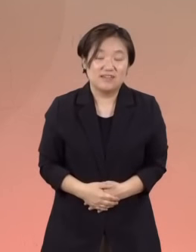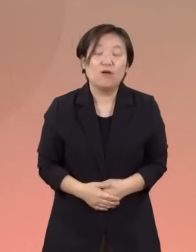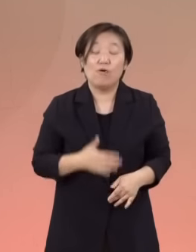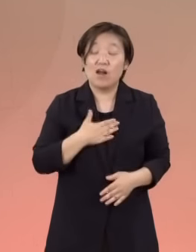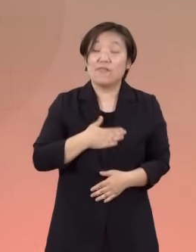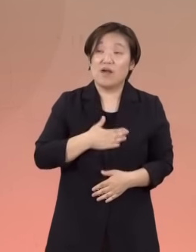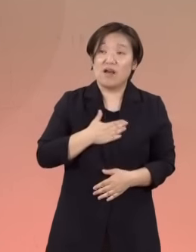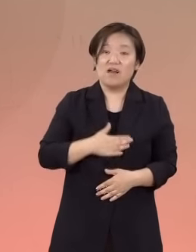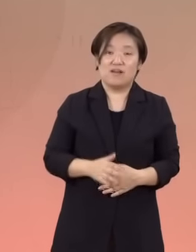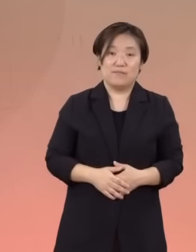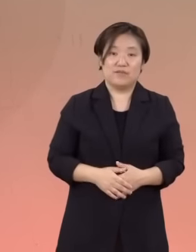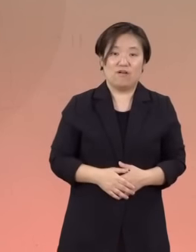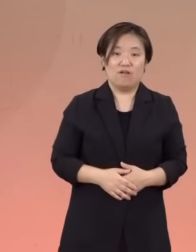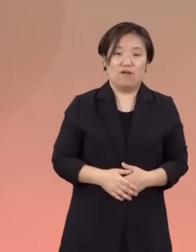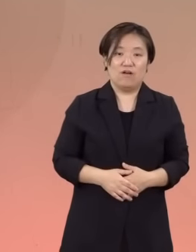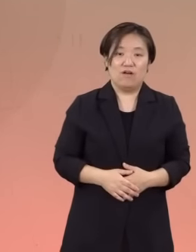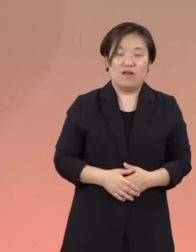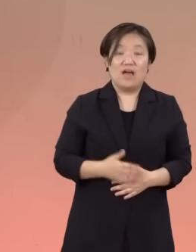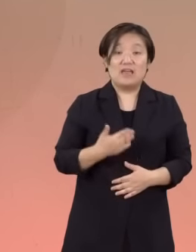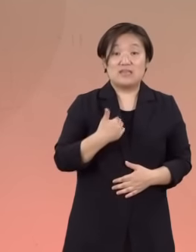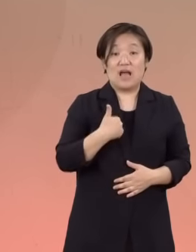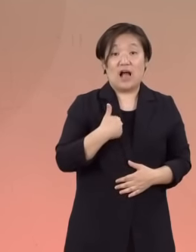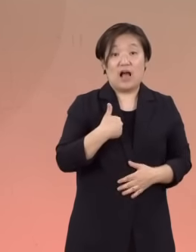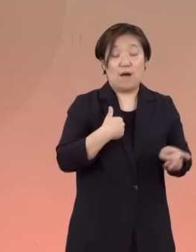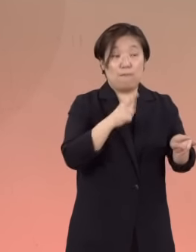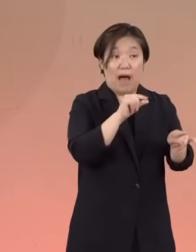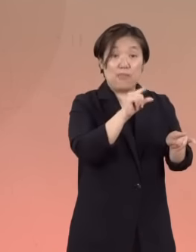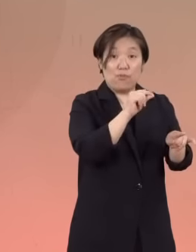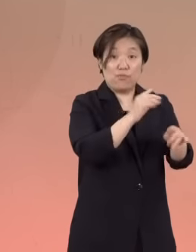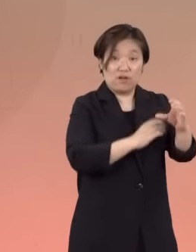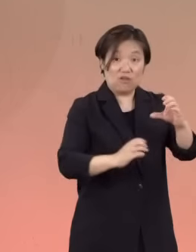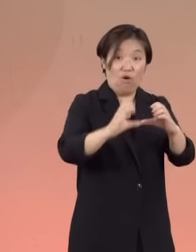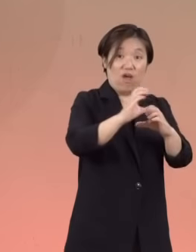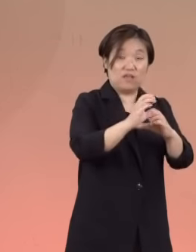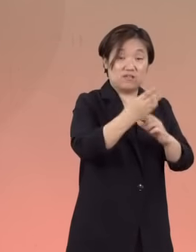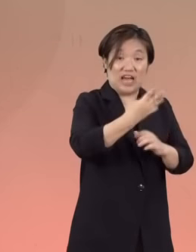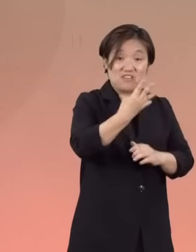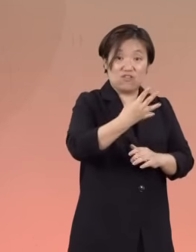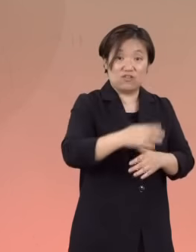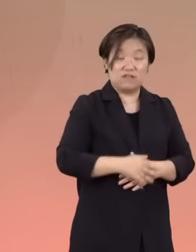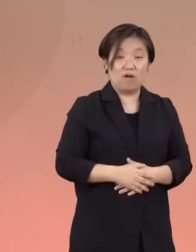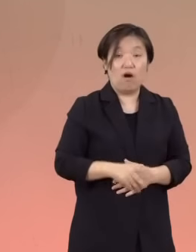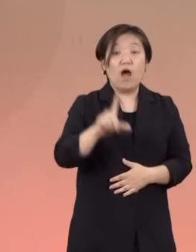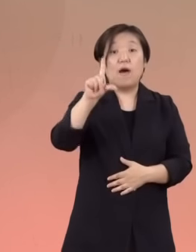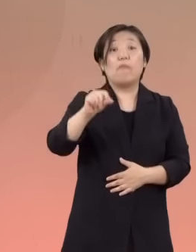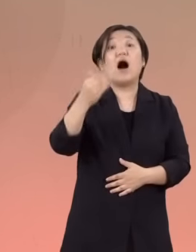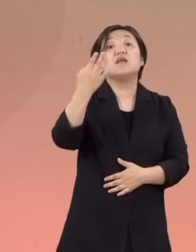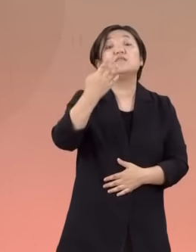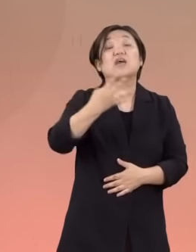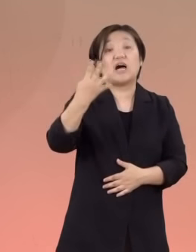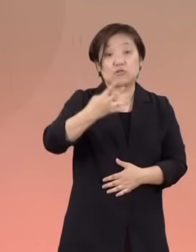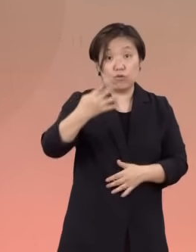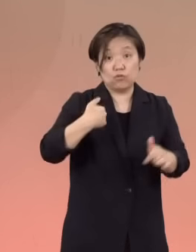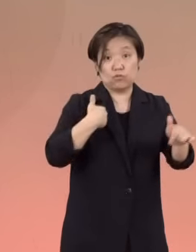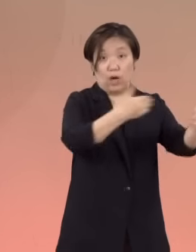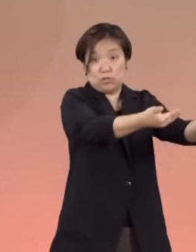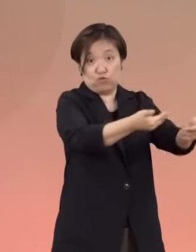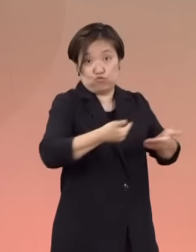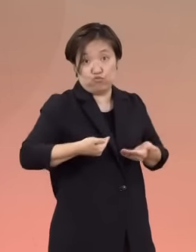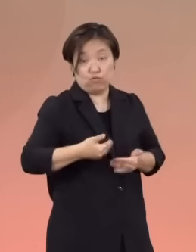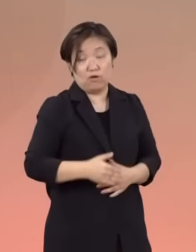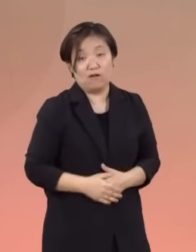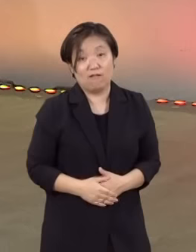알겠다며 제가 원래 줬던 만 원에 4,000원을 더해서 천원을 제게